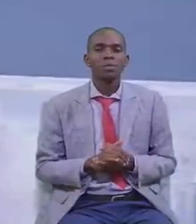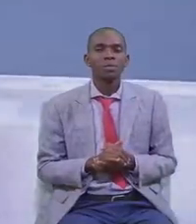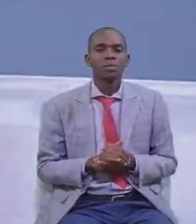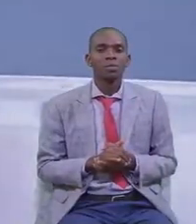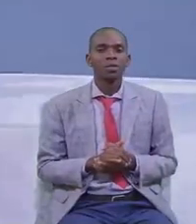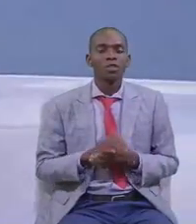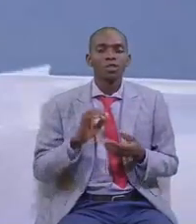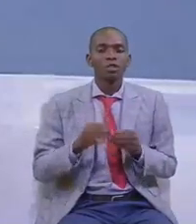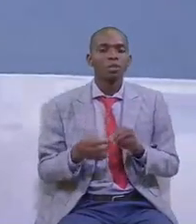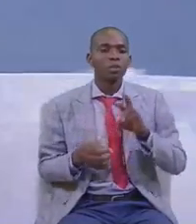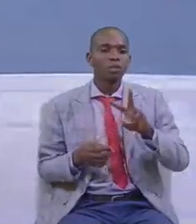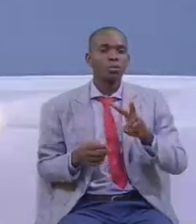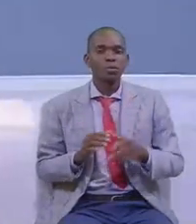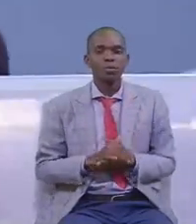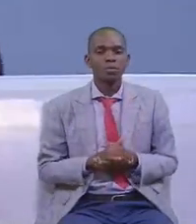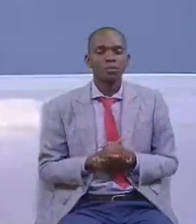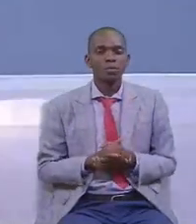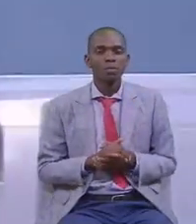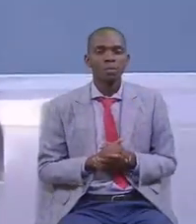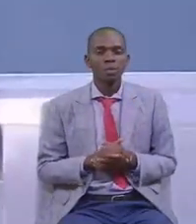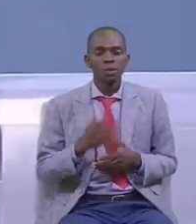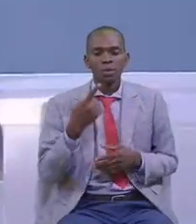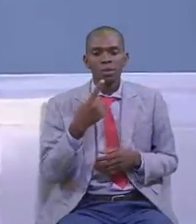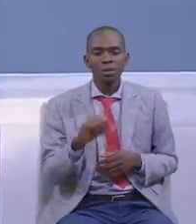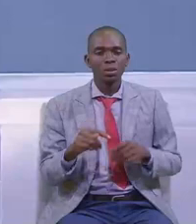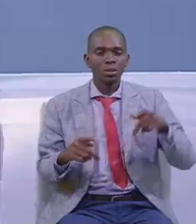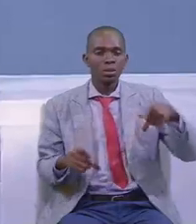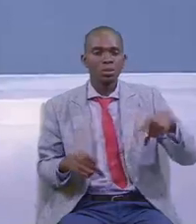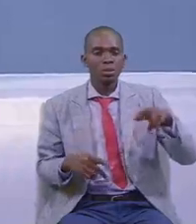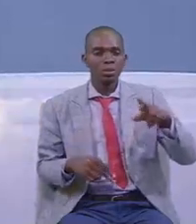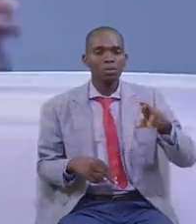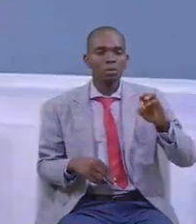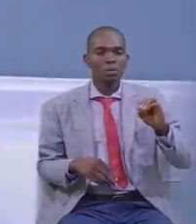Deuxièmement, les serviteurs productifs.